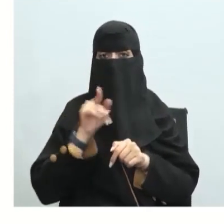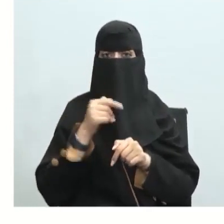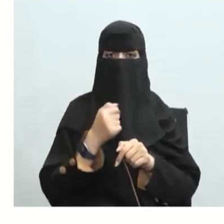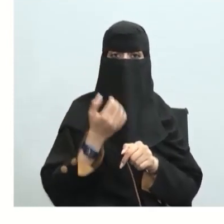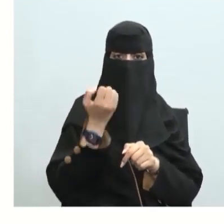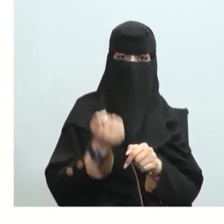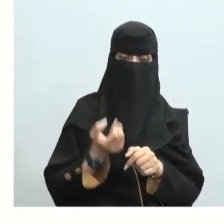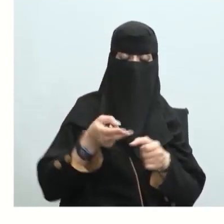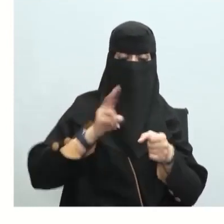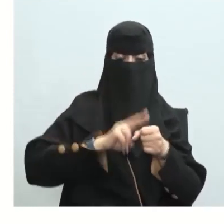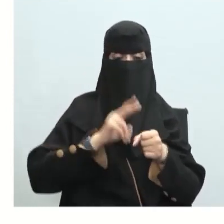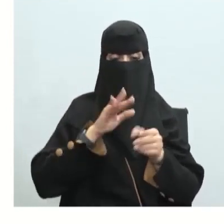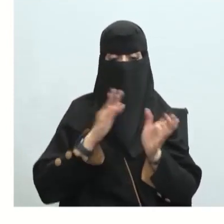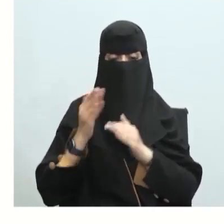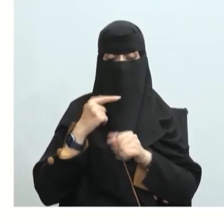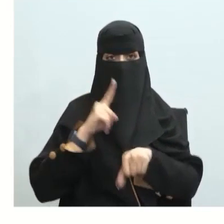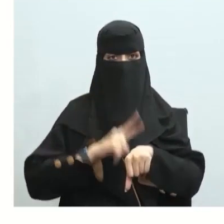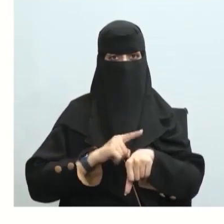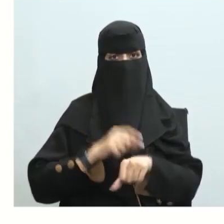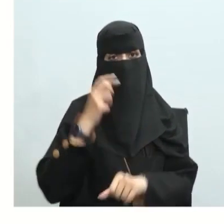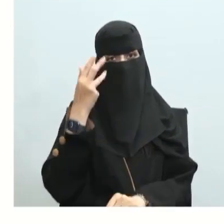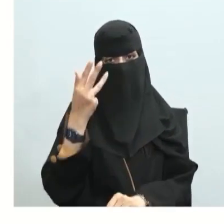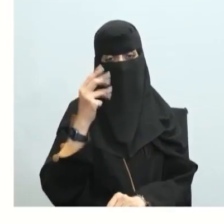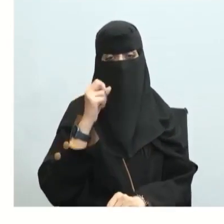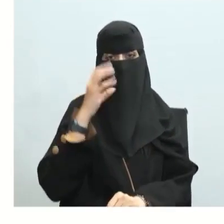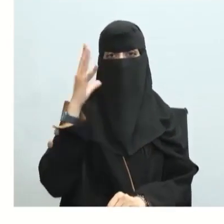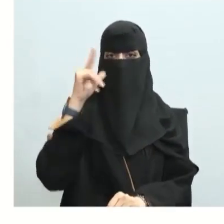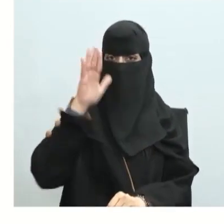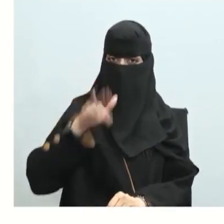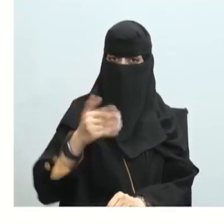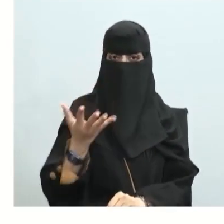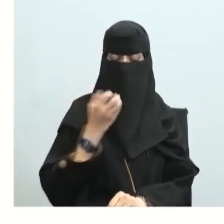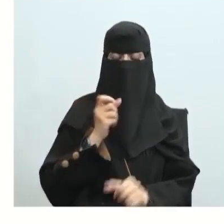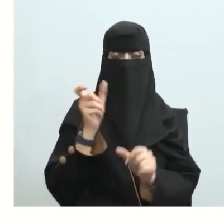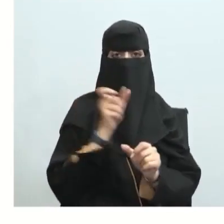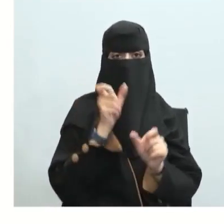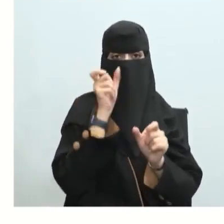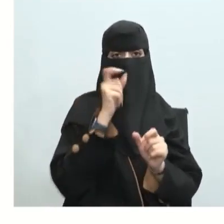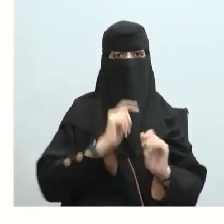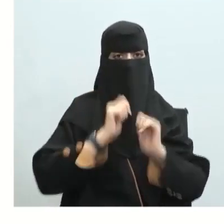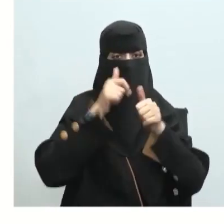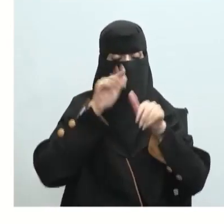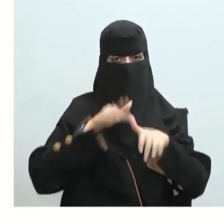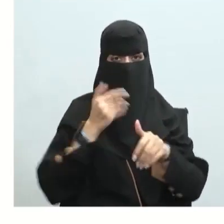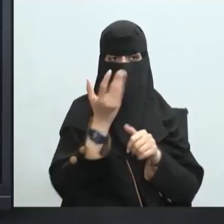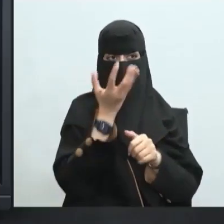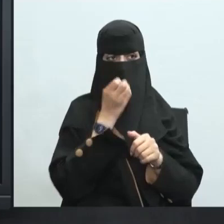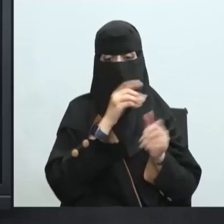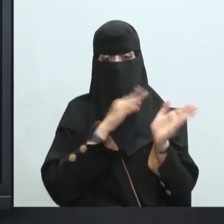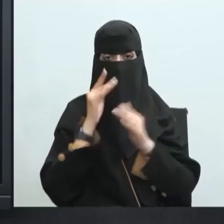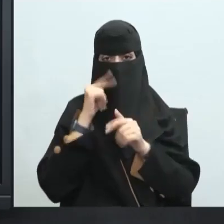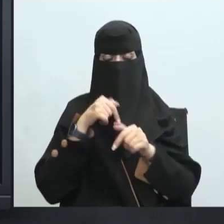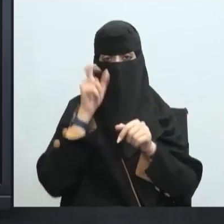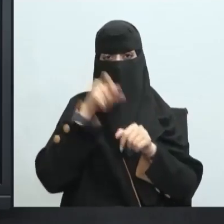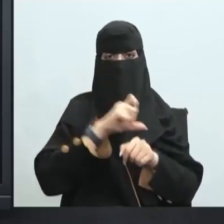بعض زملائكم اعاد صياغتها ثم الوقت الوقت بامكانك ايضا تاتي بعباره تستطيع من خلالها جذب ايضا